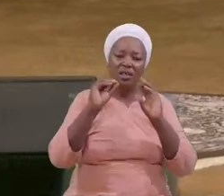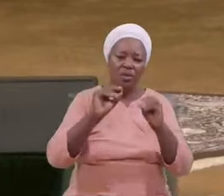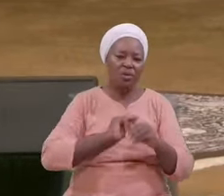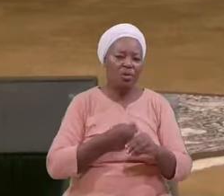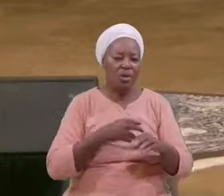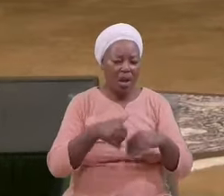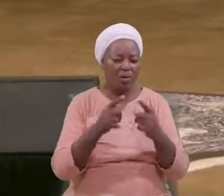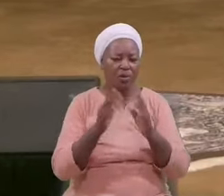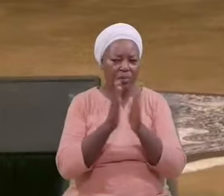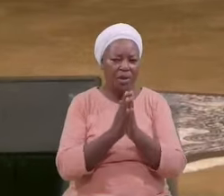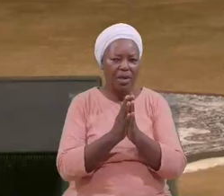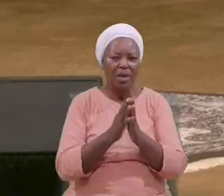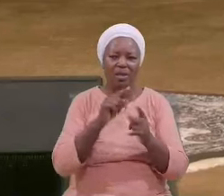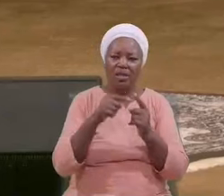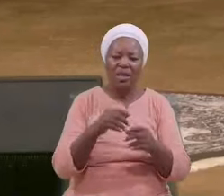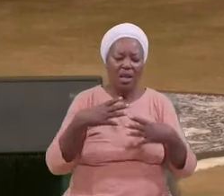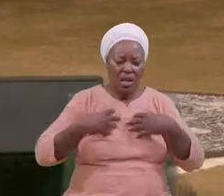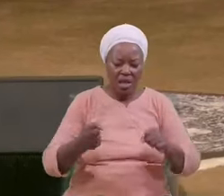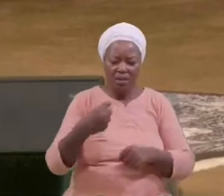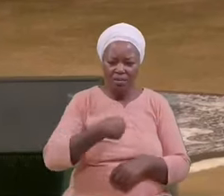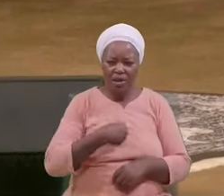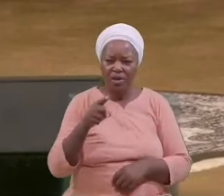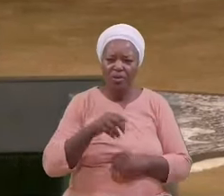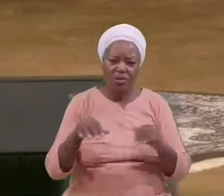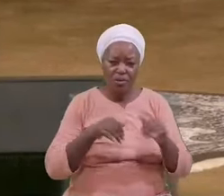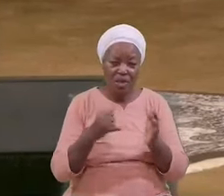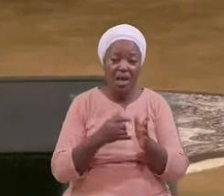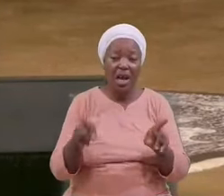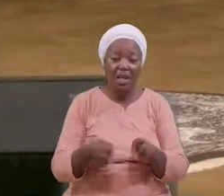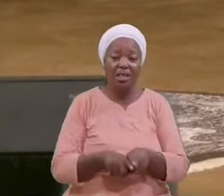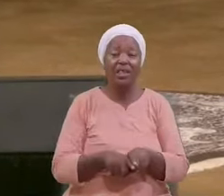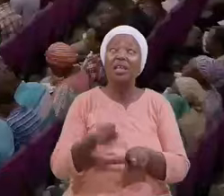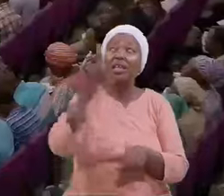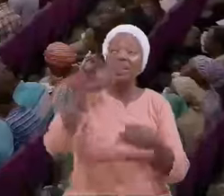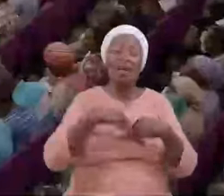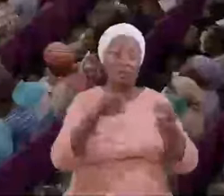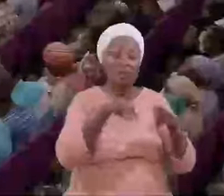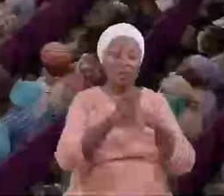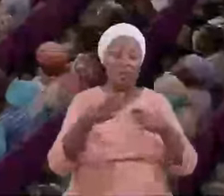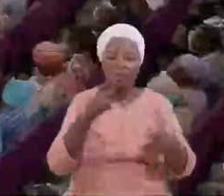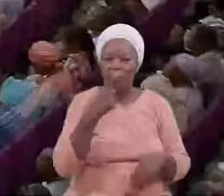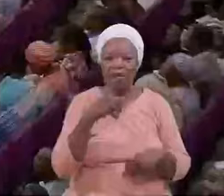parole dans notre bouche. Il fera comme il l'a mis dans notre bouche au nom de Jésus. Numéro 2,